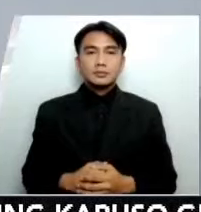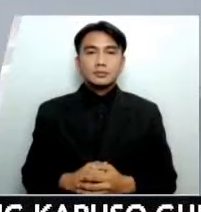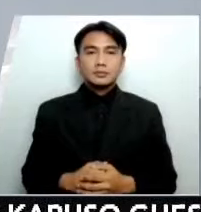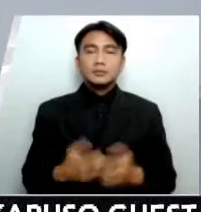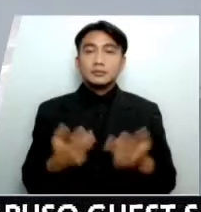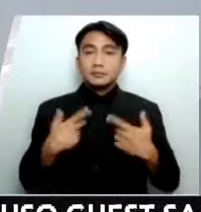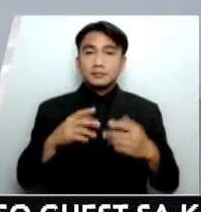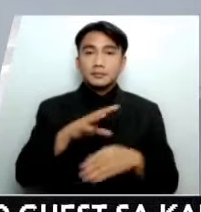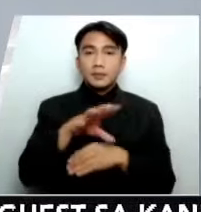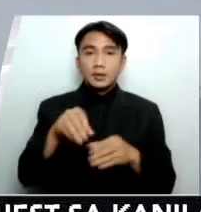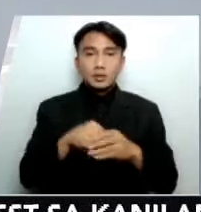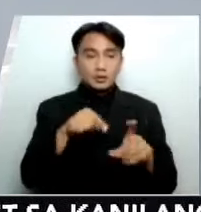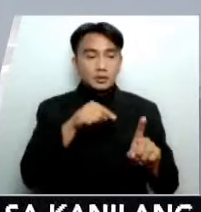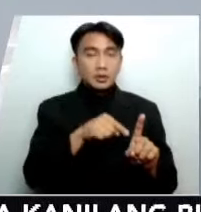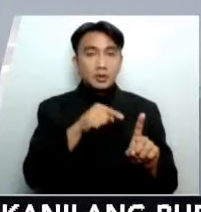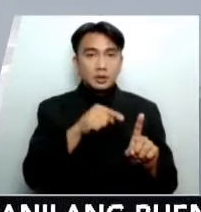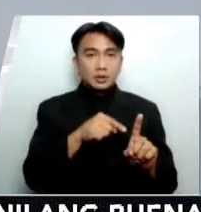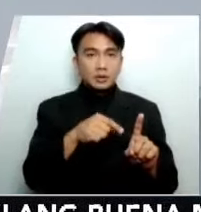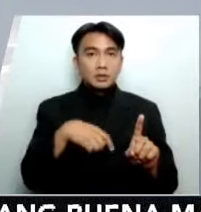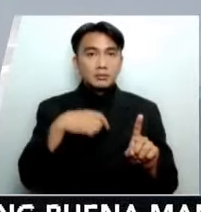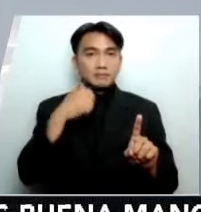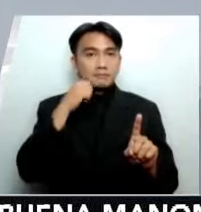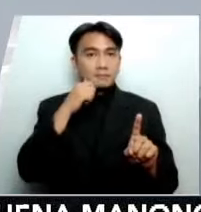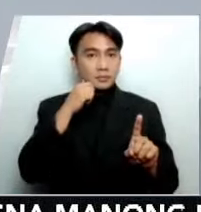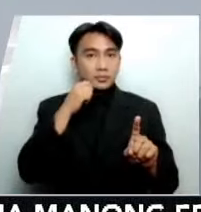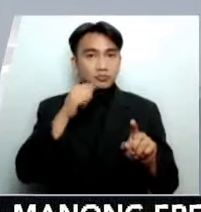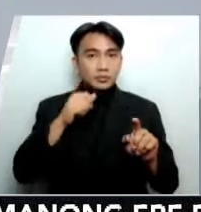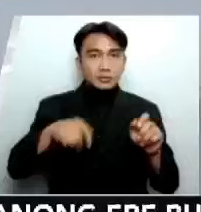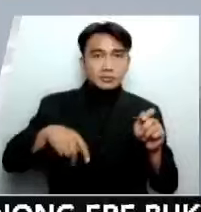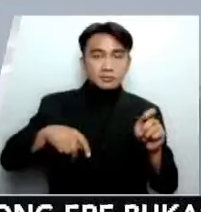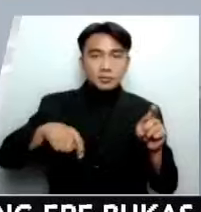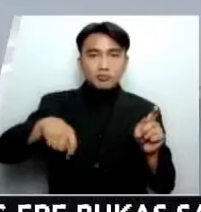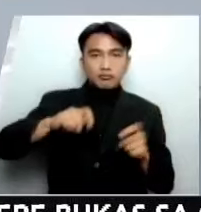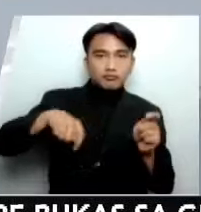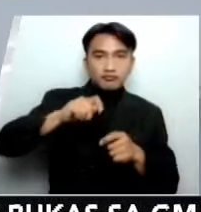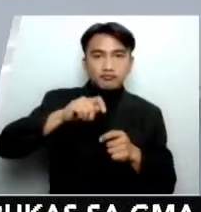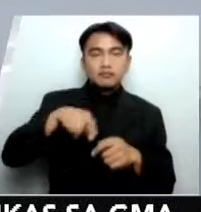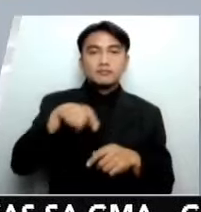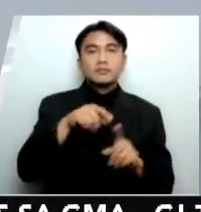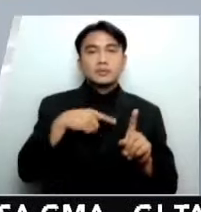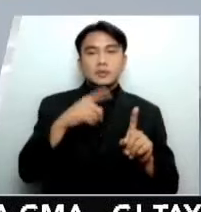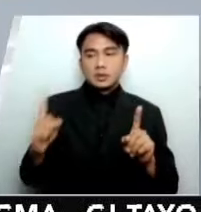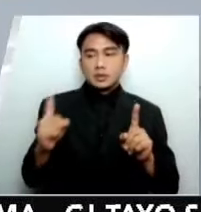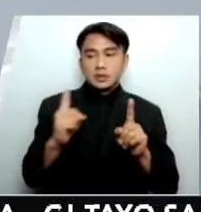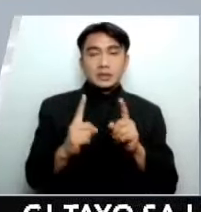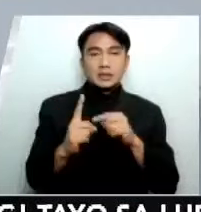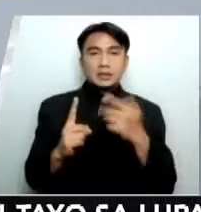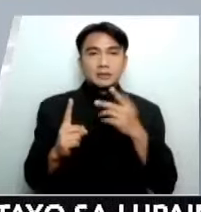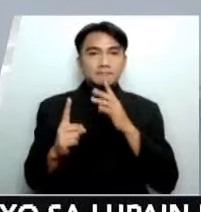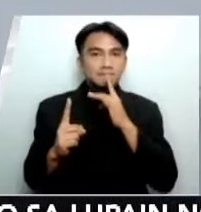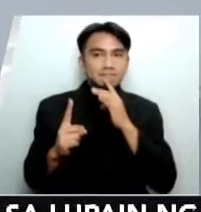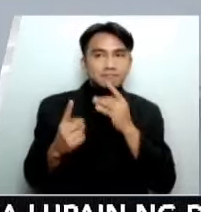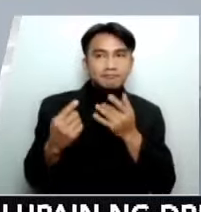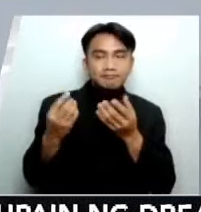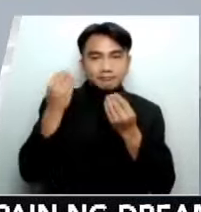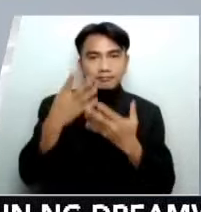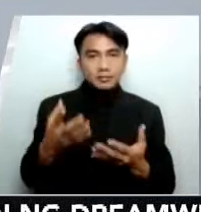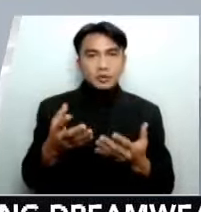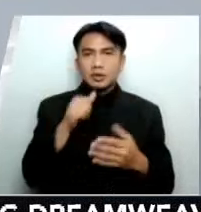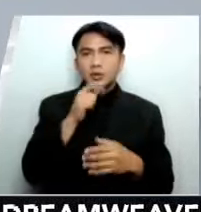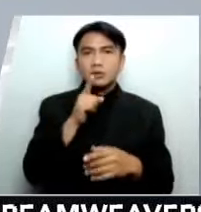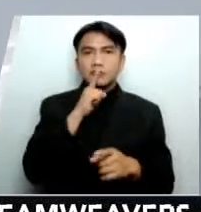babaeng Taekwondo Yellow Belter, nagsalita na rin ang nakasparing niyang lalaking Black Belter. Di raw totoong ipinabugbog ng coach